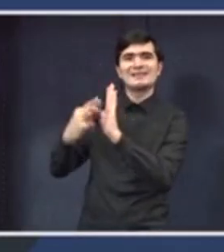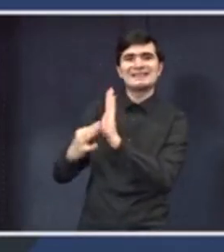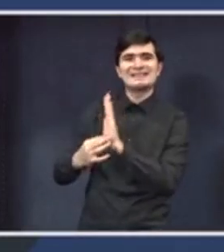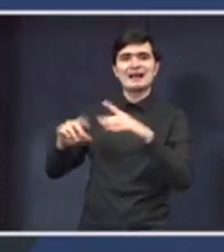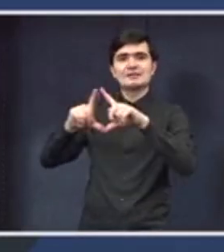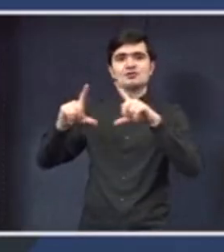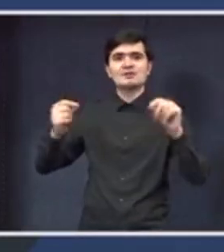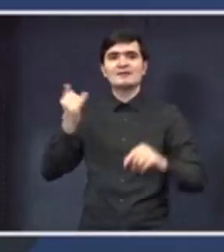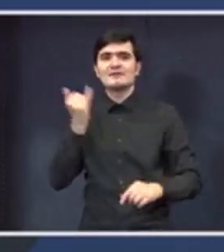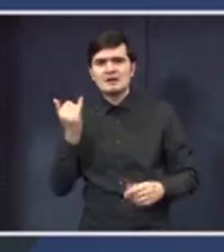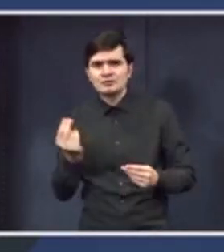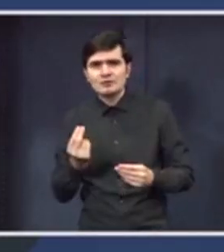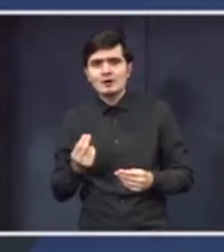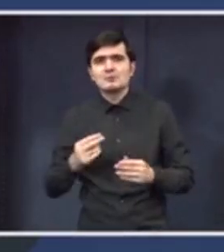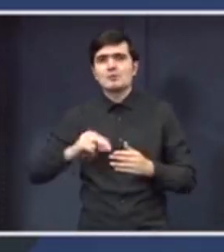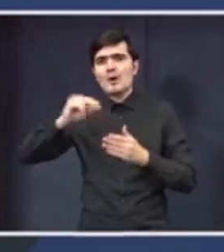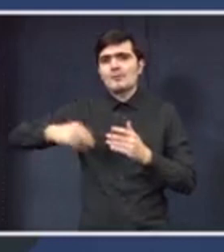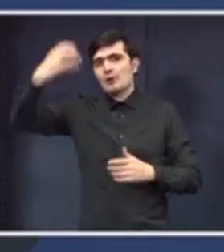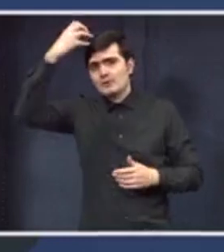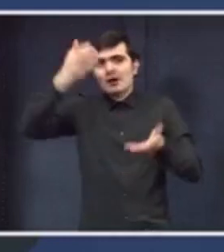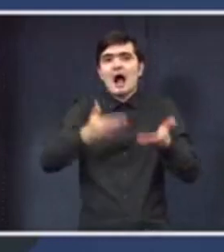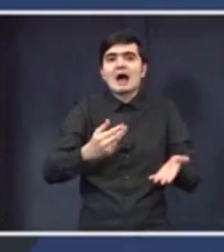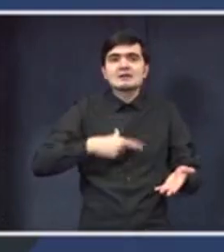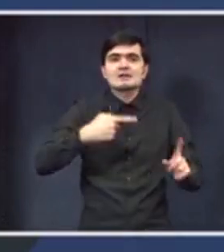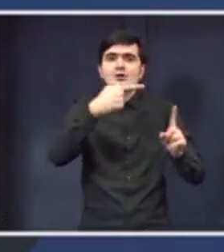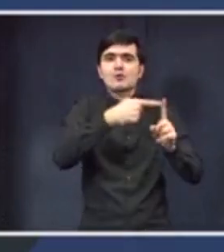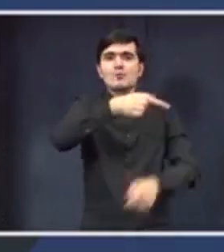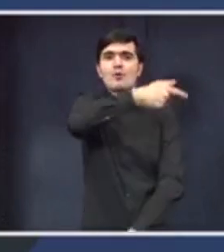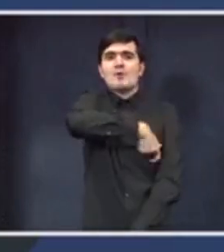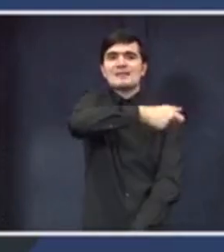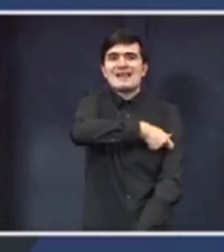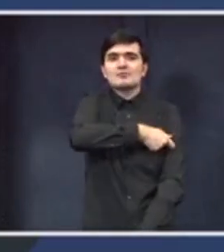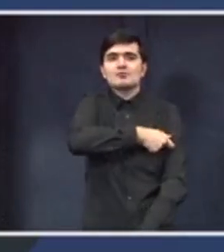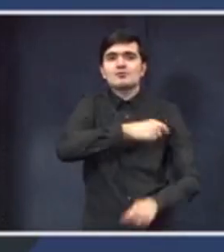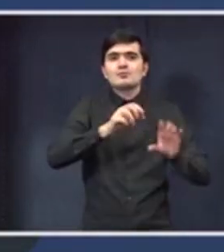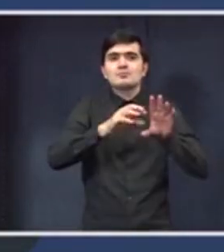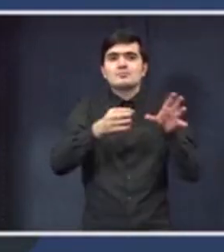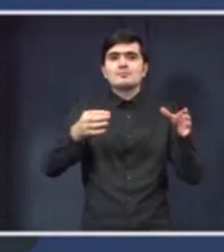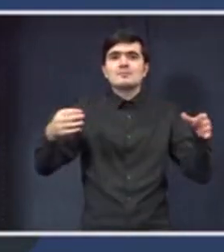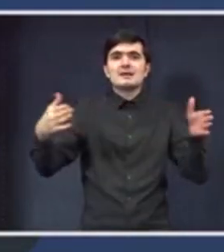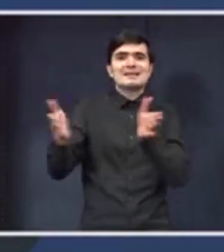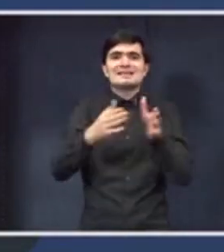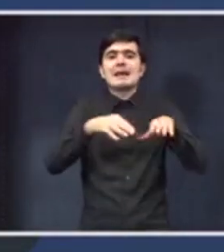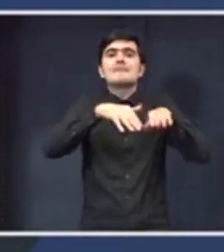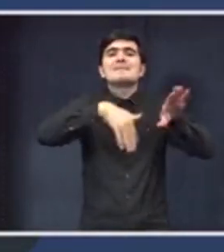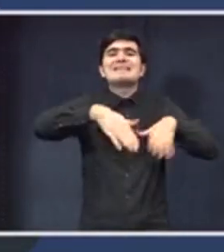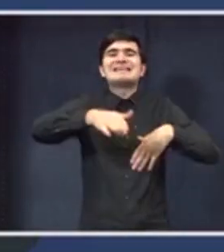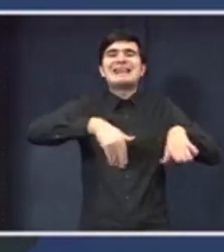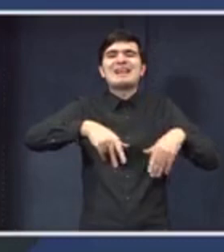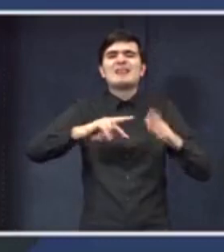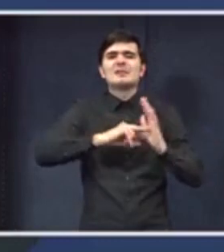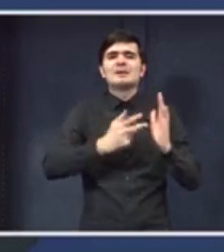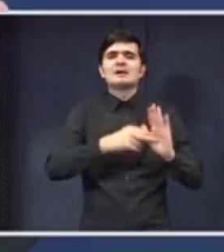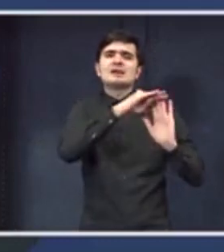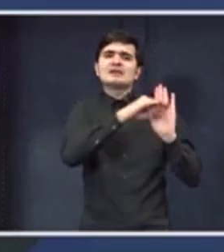guvernului? Asta este rolul Comitetului Interministerial, de a pregăti toate aceste reguli pentru a reveni la normalitate. Vedem cum revenim